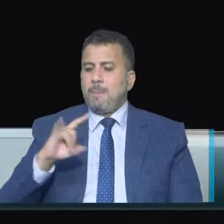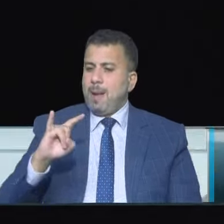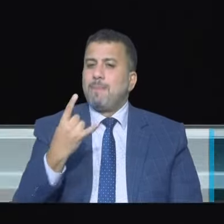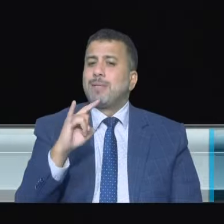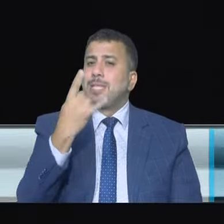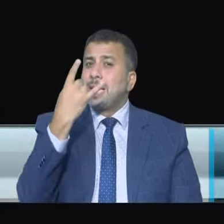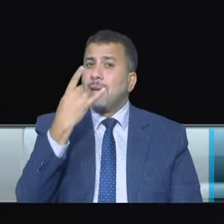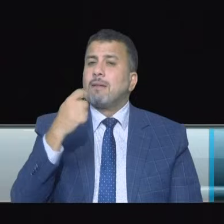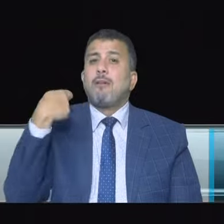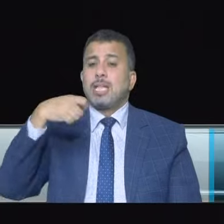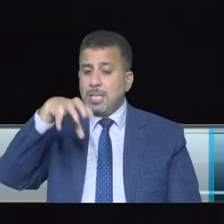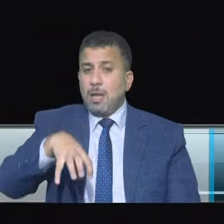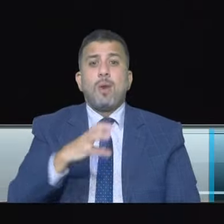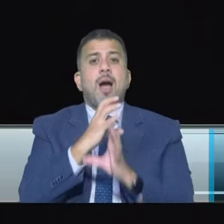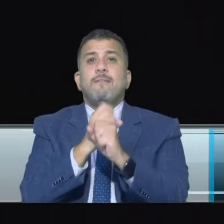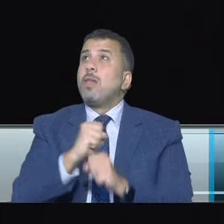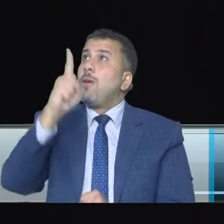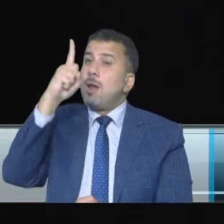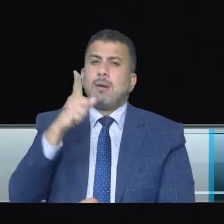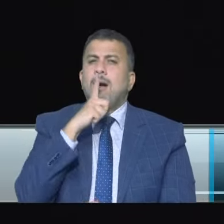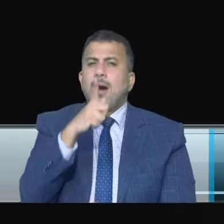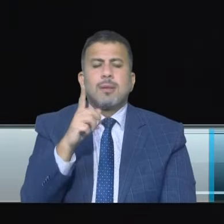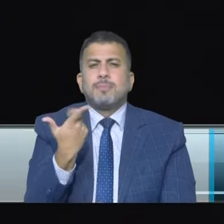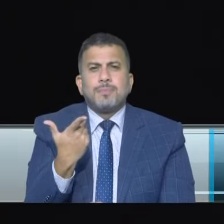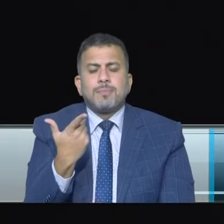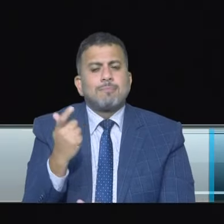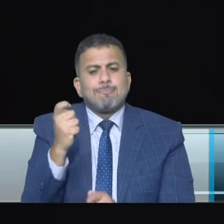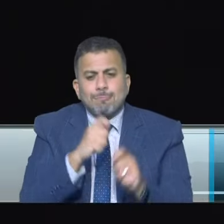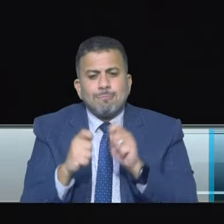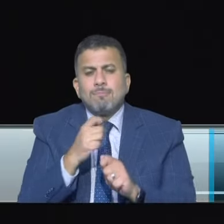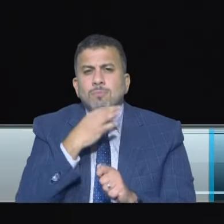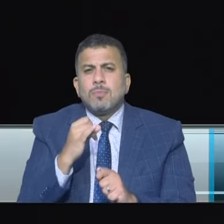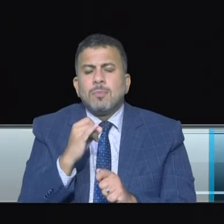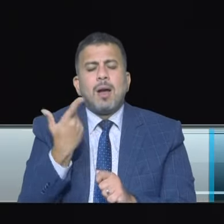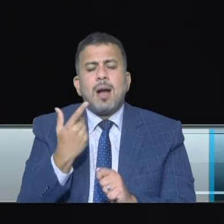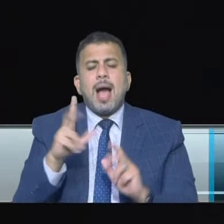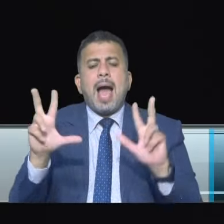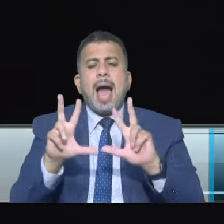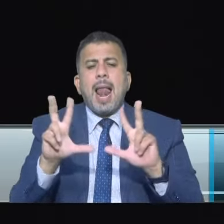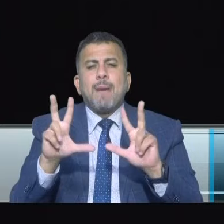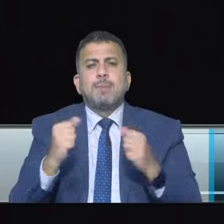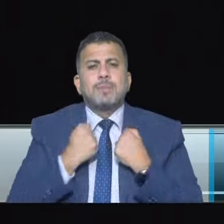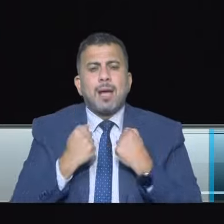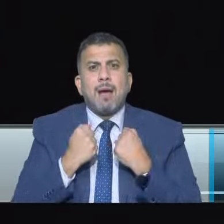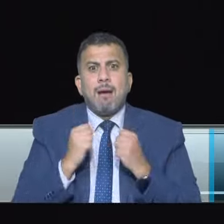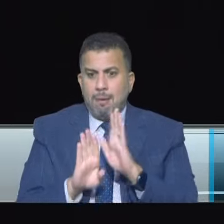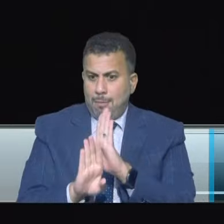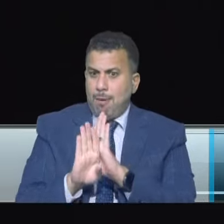زايد ال نهيان رئيس الدوله حفظه الله على صناعه منظومه اعلاميه رائده